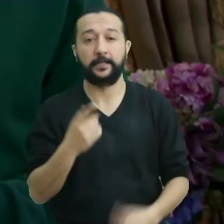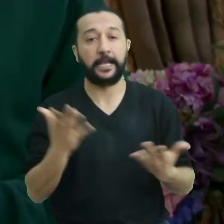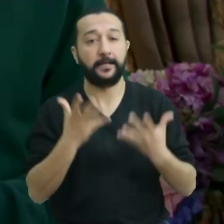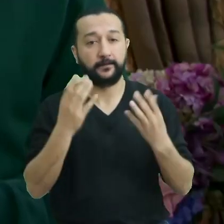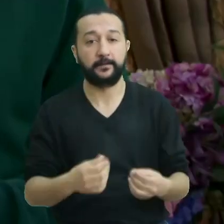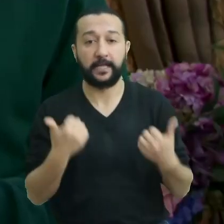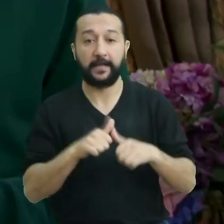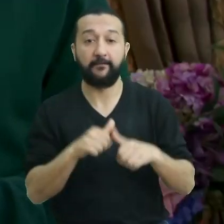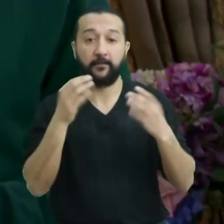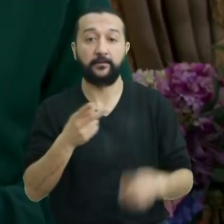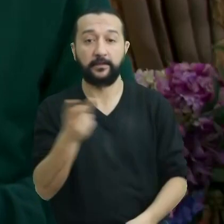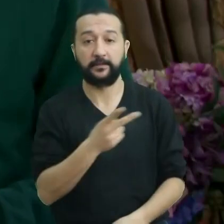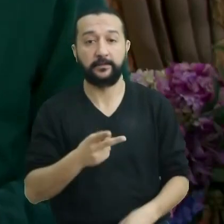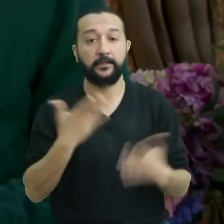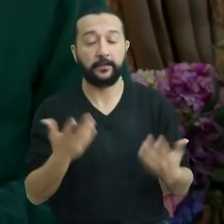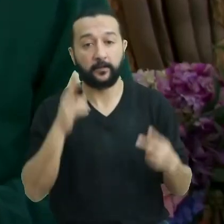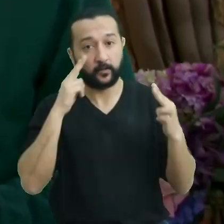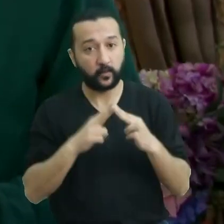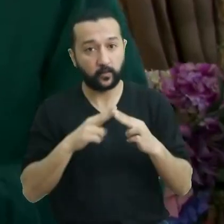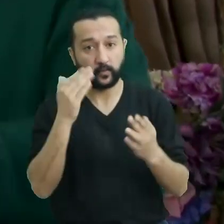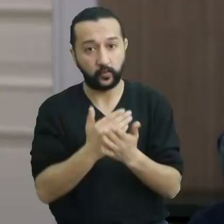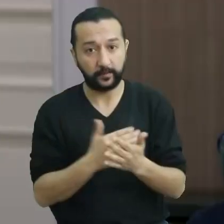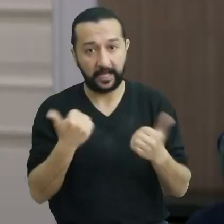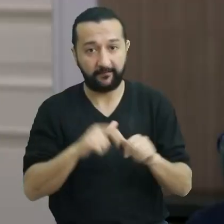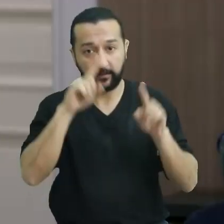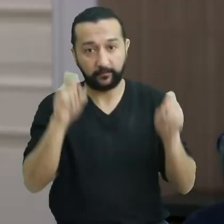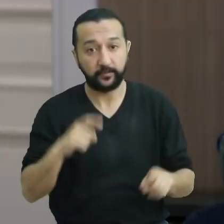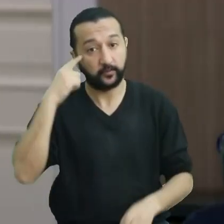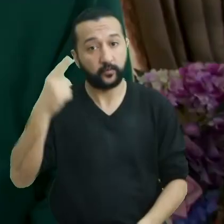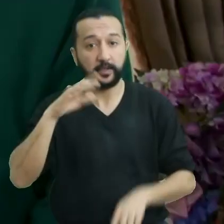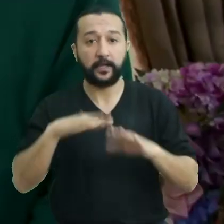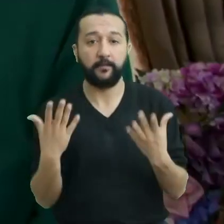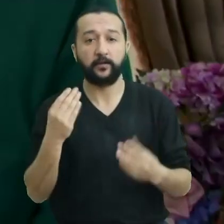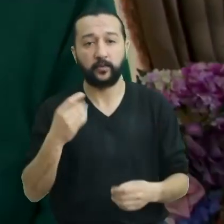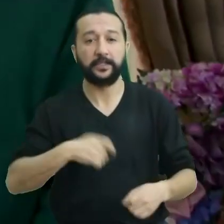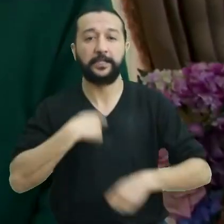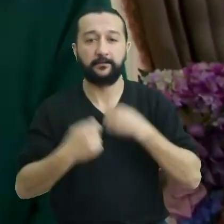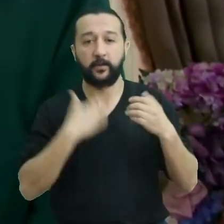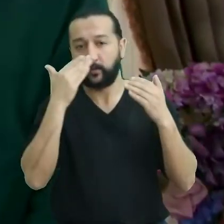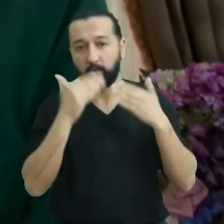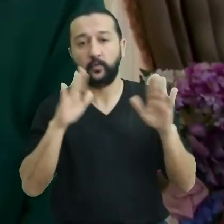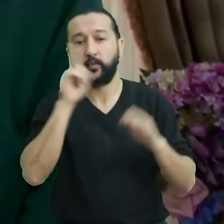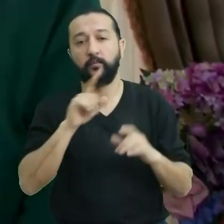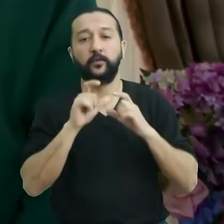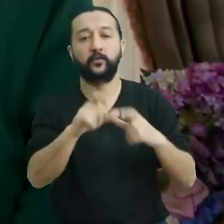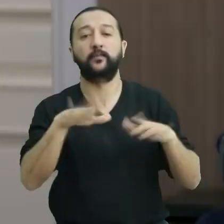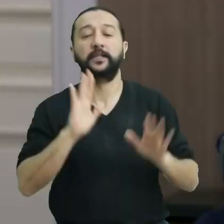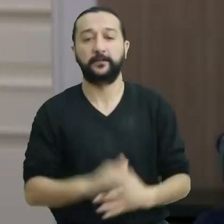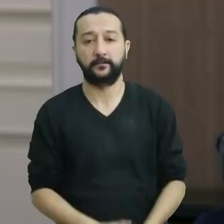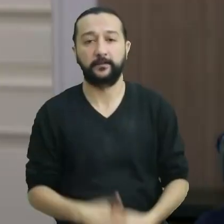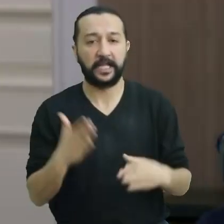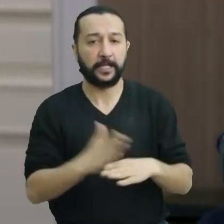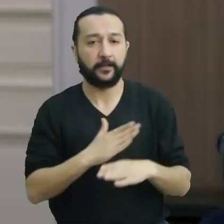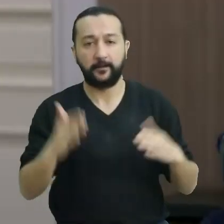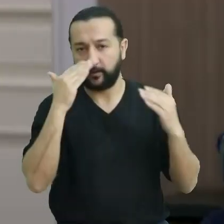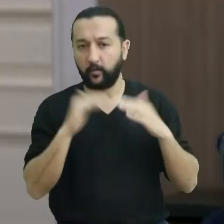nasıl evlendiler? Yani görücü usulü mü evlendiler diye düşündük ama çok uygun düşmez diye sormadık.